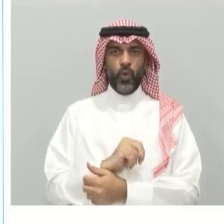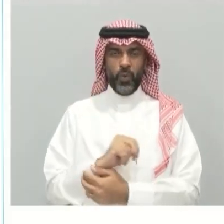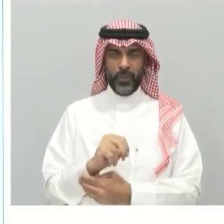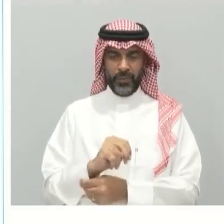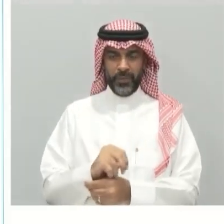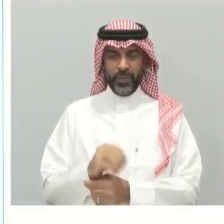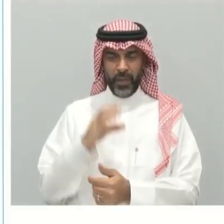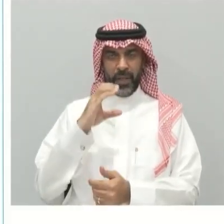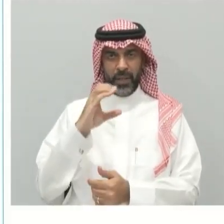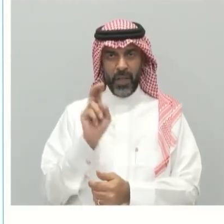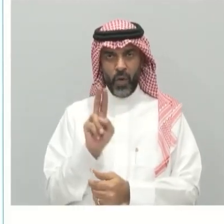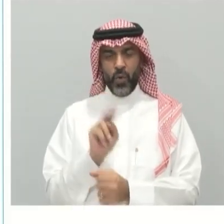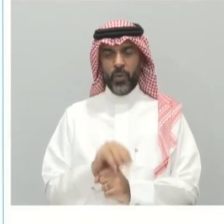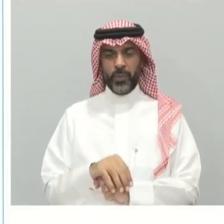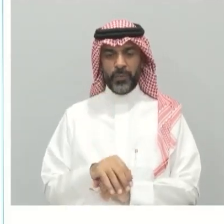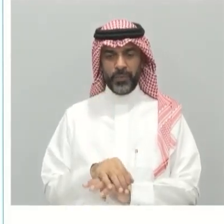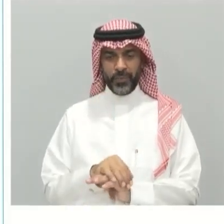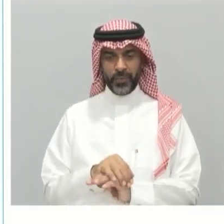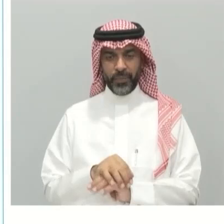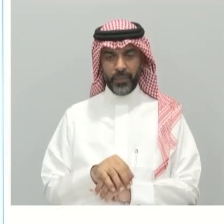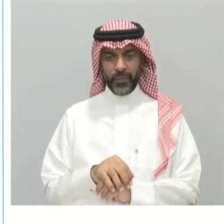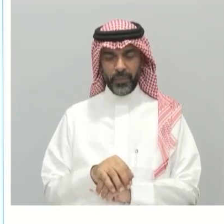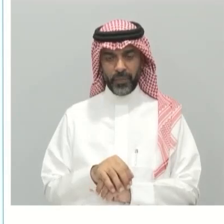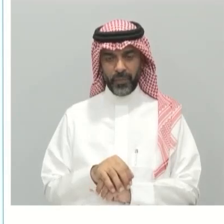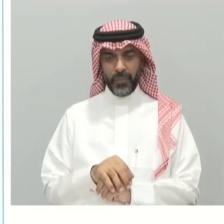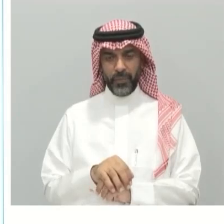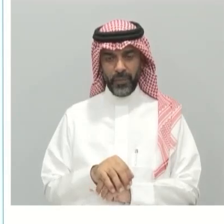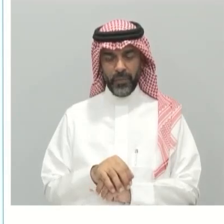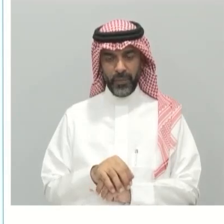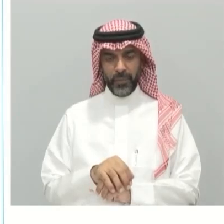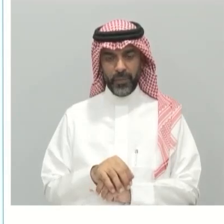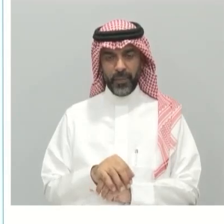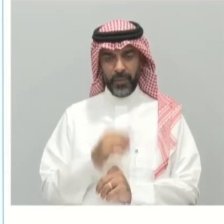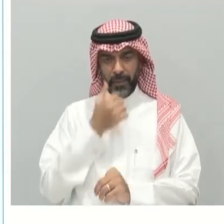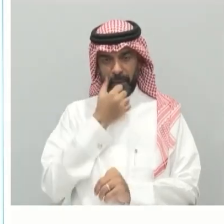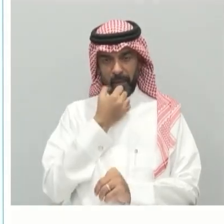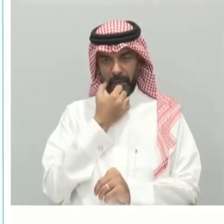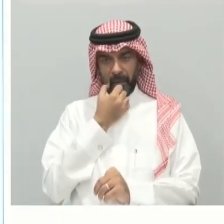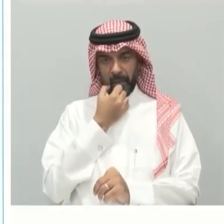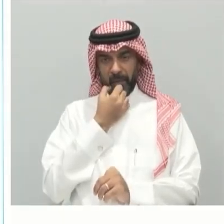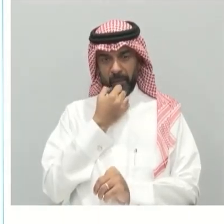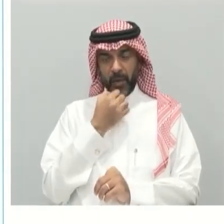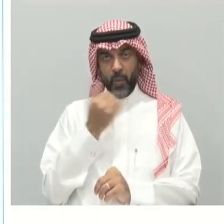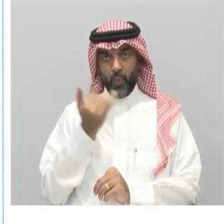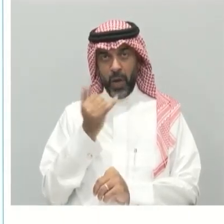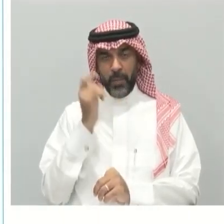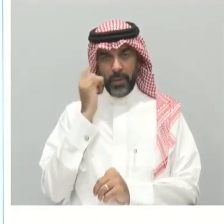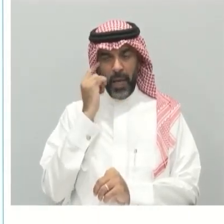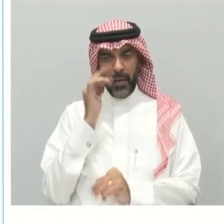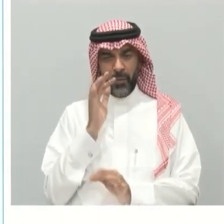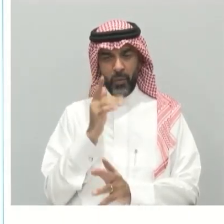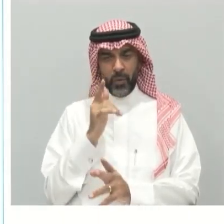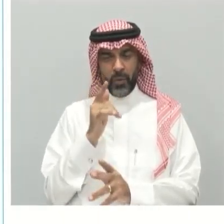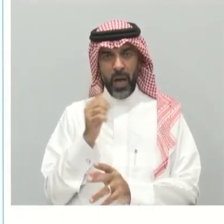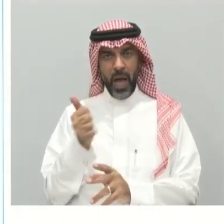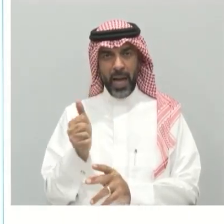كسب الكترونين وهذه اليه عمل مين الاكسده والاختزال مهم جدا نتعرف على الاكسده والاختزال